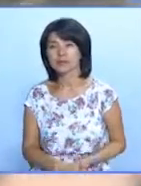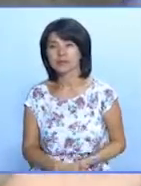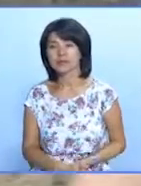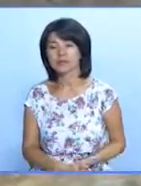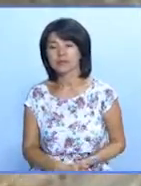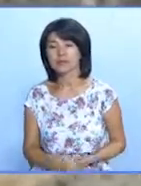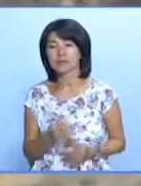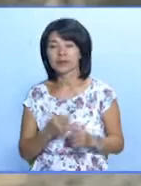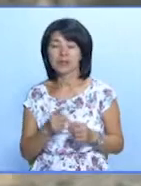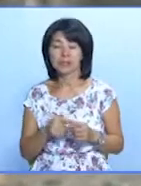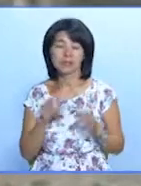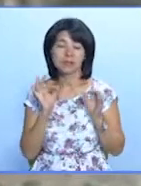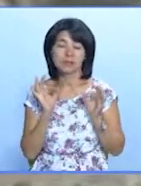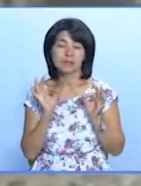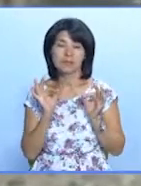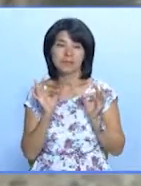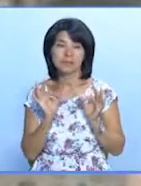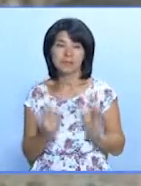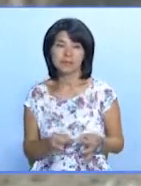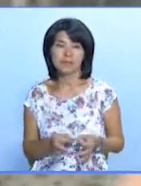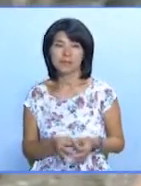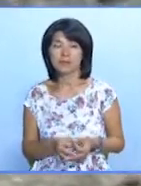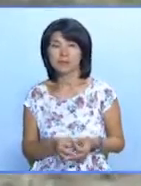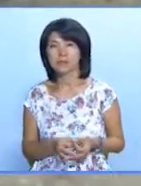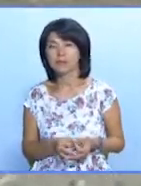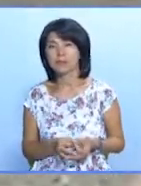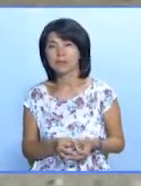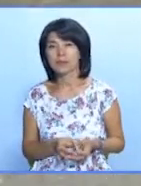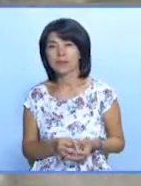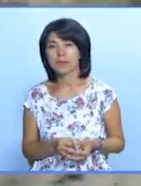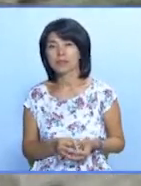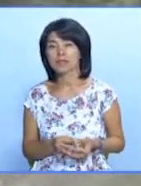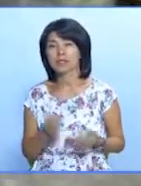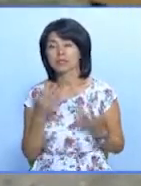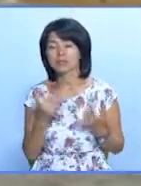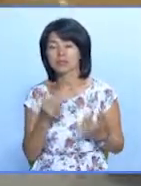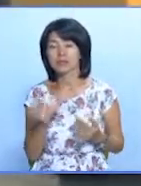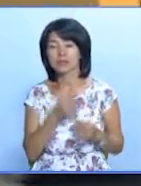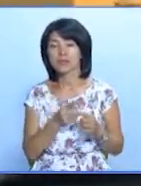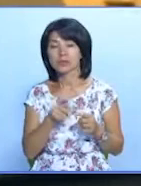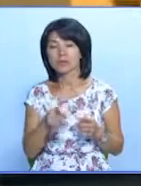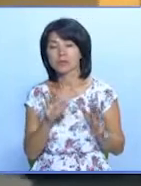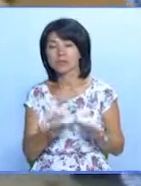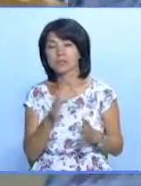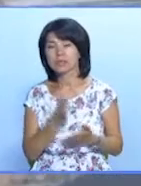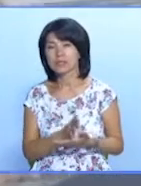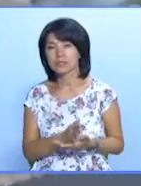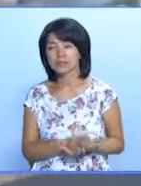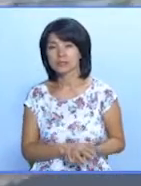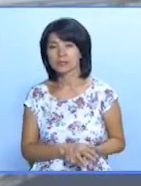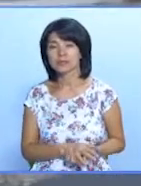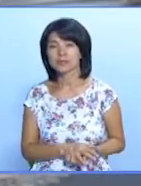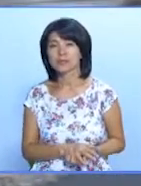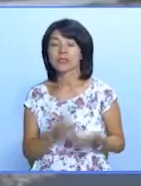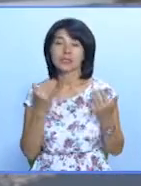Это правильно. Ну вот он сейчас показал, 15 есть, расклинтовка есть. Да, вот это место они еще укатают примыкание.